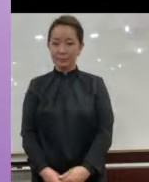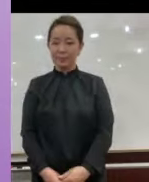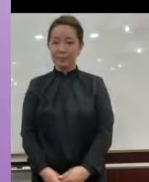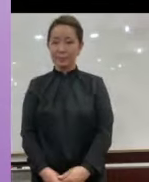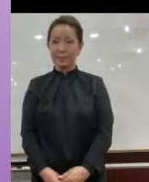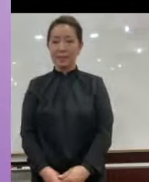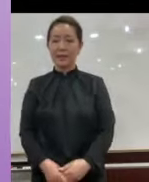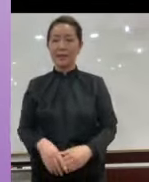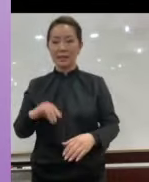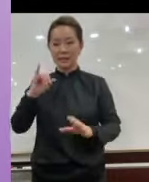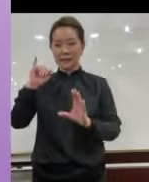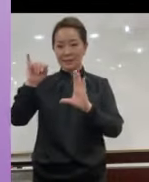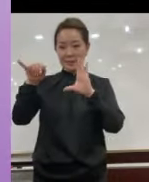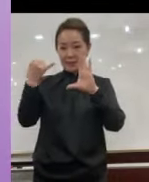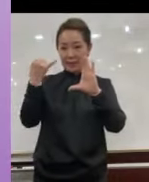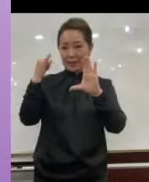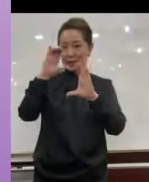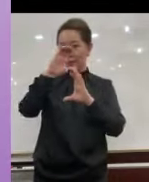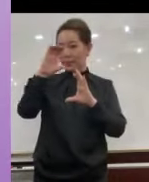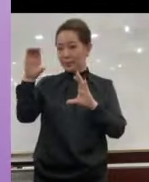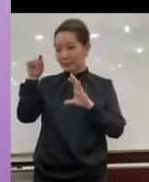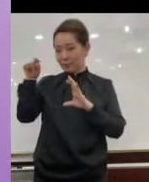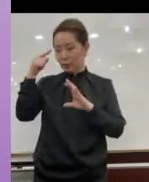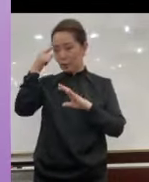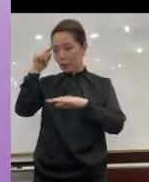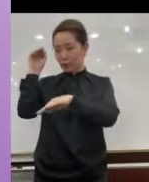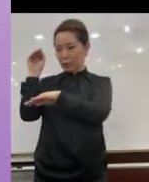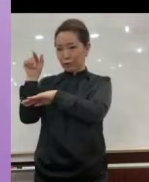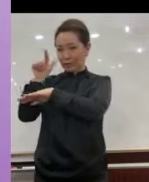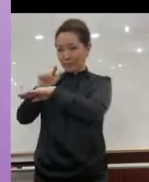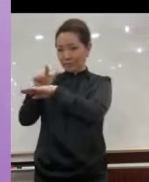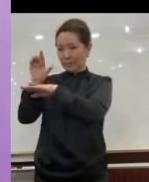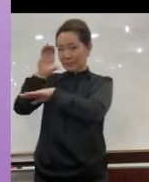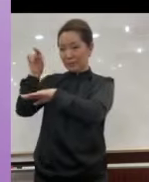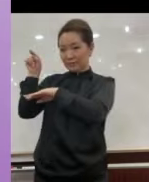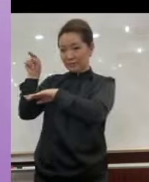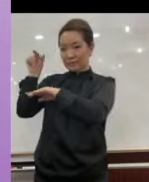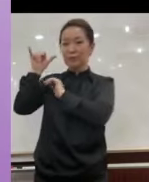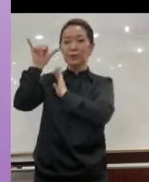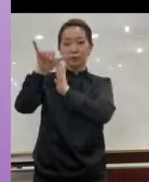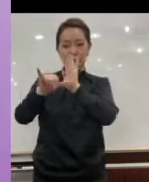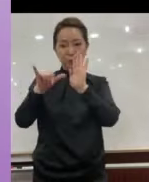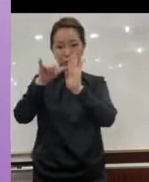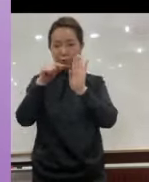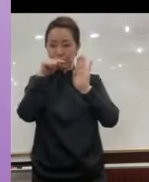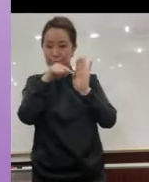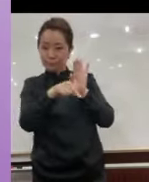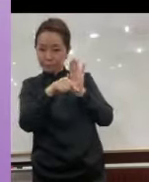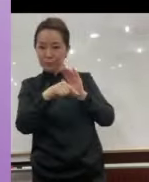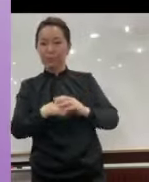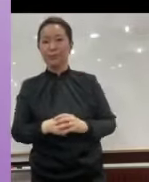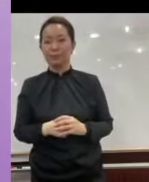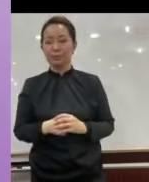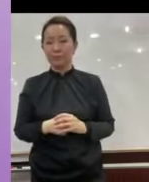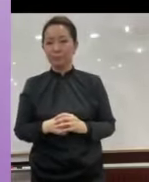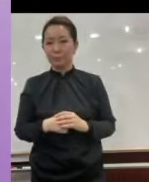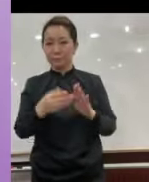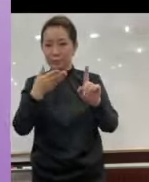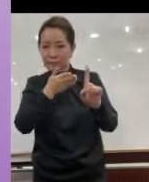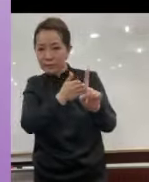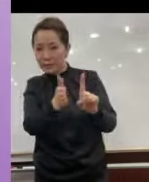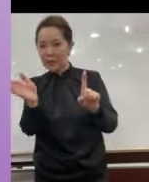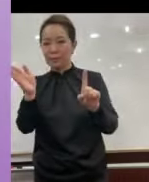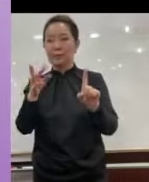За JICA-гийн Монгол дахь төлөөлөгчийн газрын одоо YouTube төлөөлөгчийн газраа дамжуулж YouTube-ээр